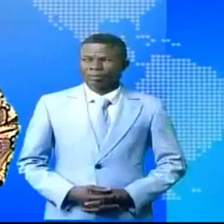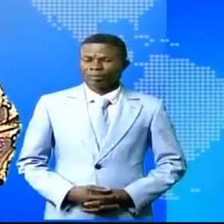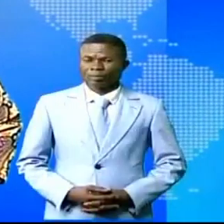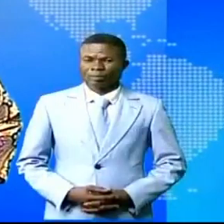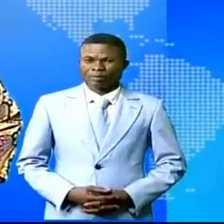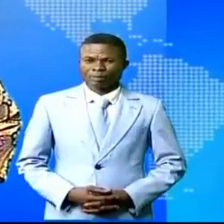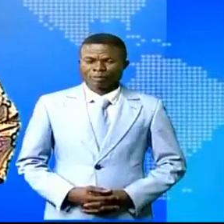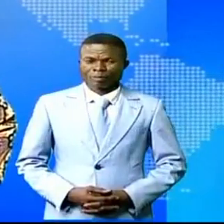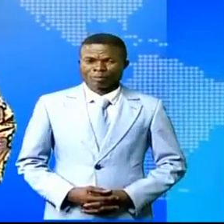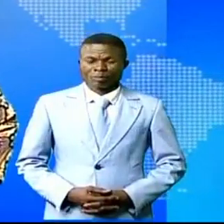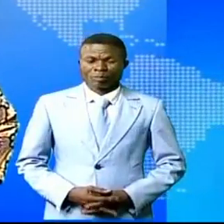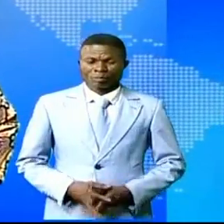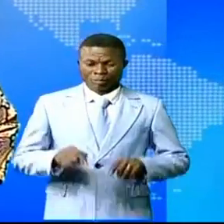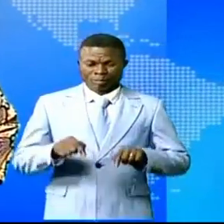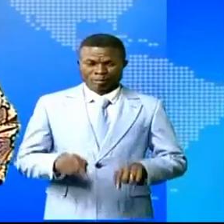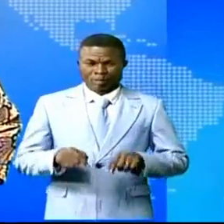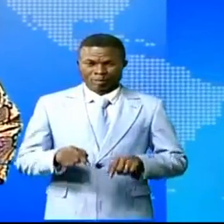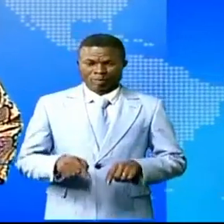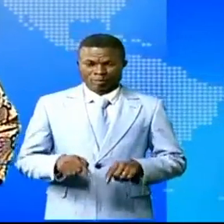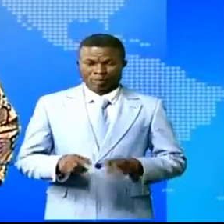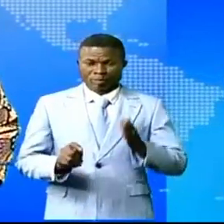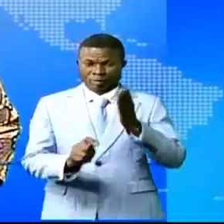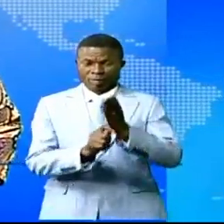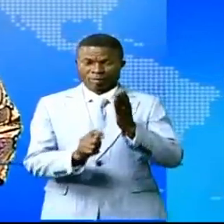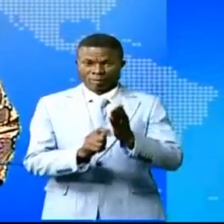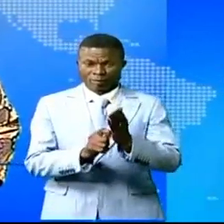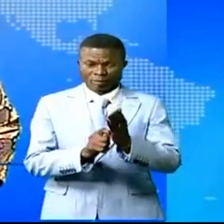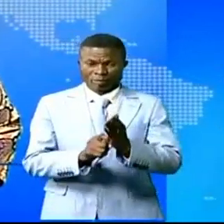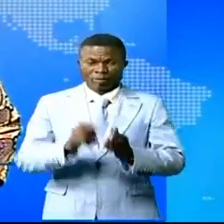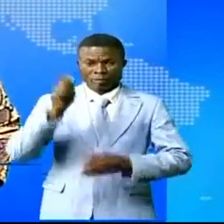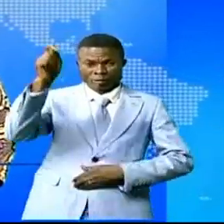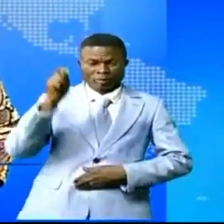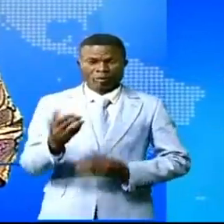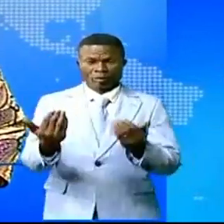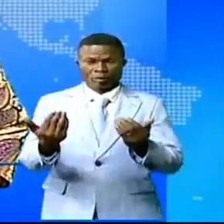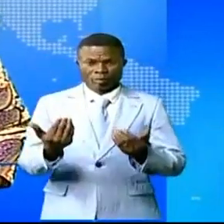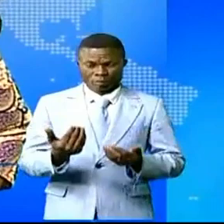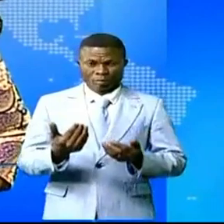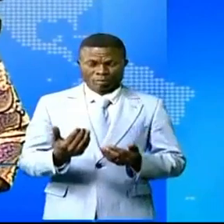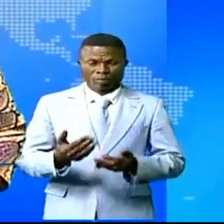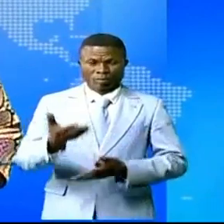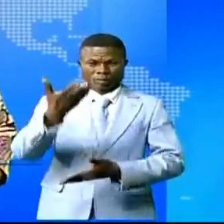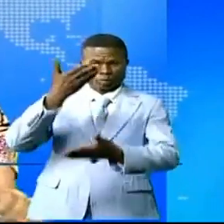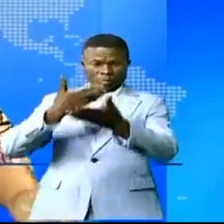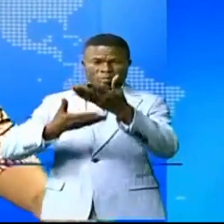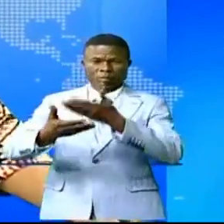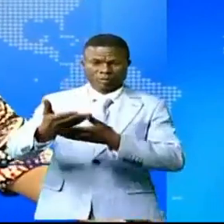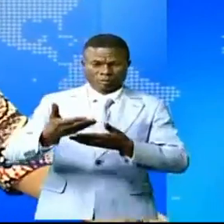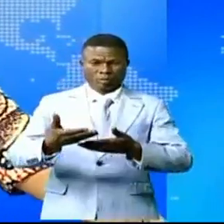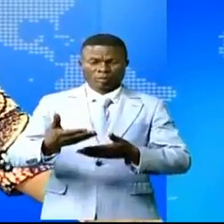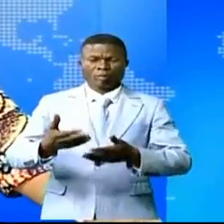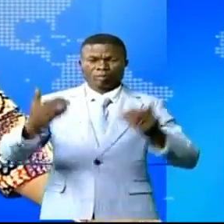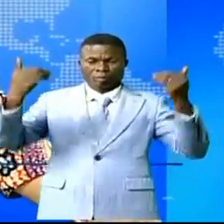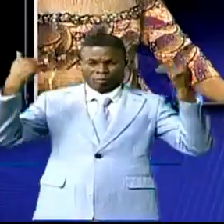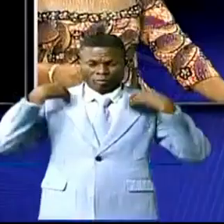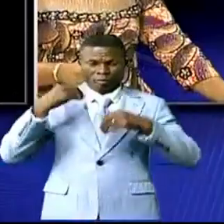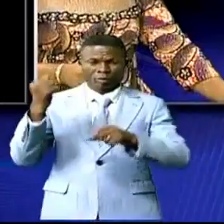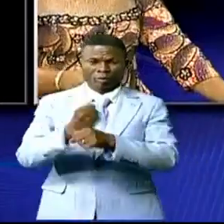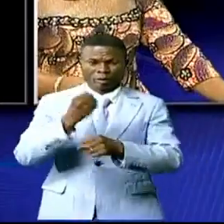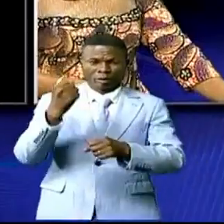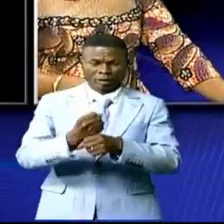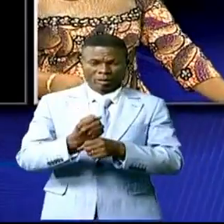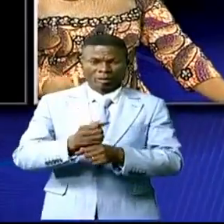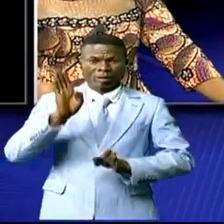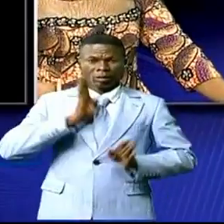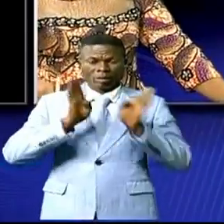ça fait partie et de la tactique ou voulu par les phares des c'est une permutation qui voit le chef des opérations de